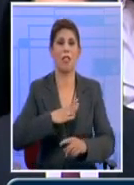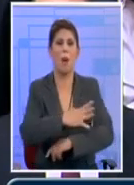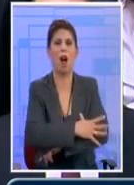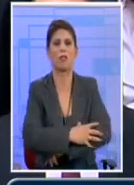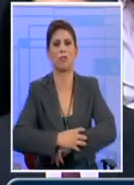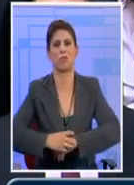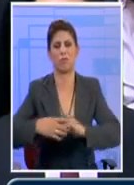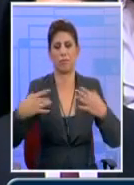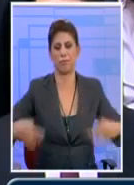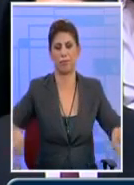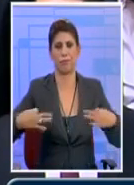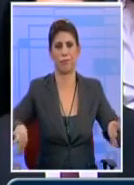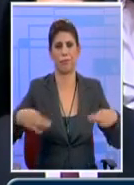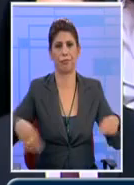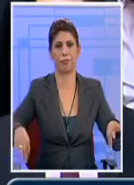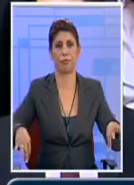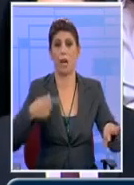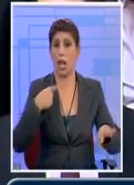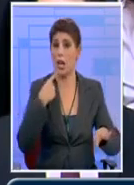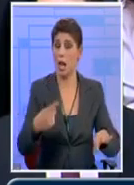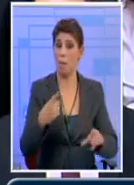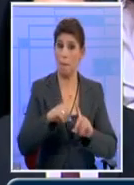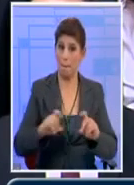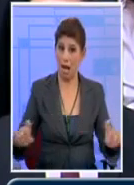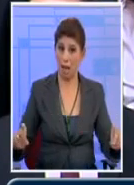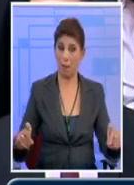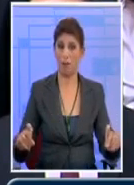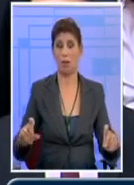στεγνώσει. Και για να πούμε τα πράγματα με το όνομά τους.